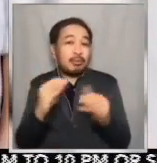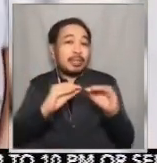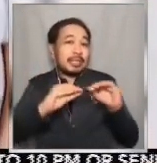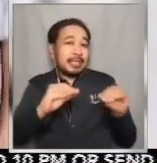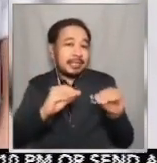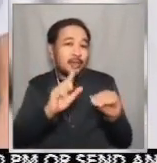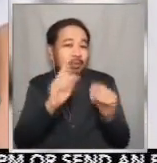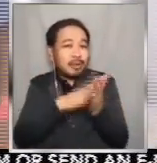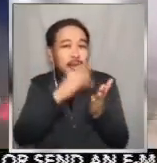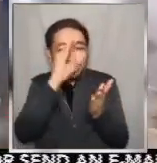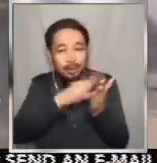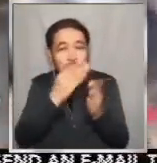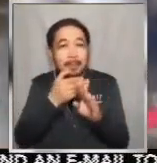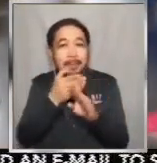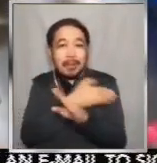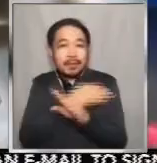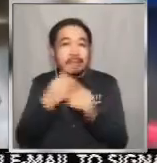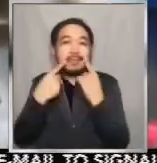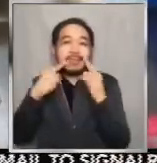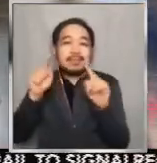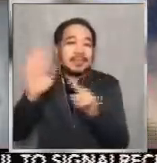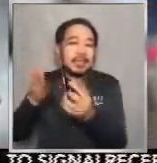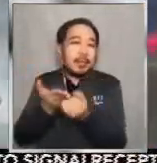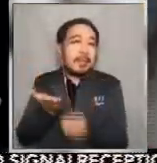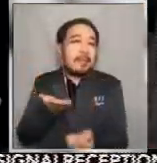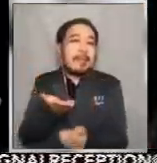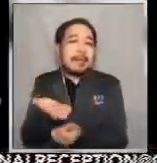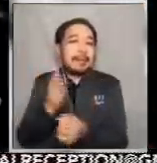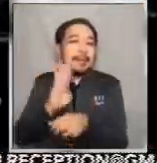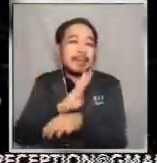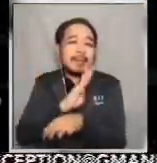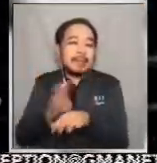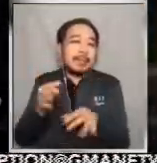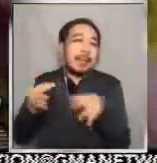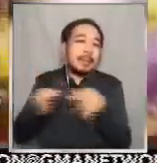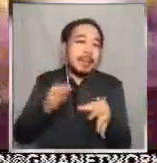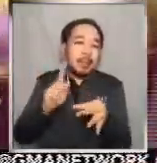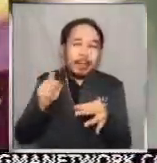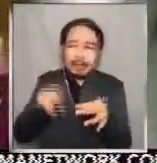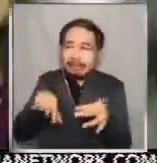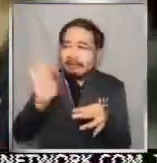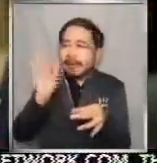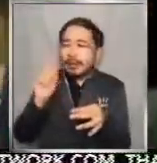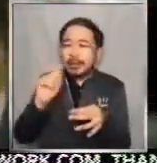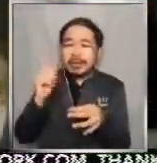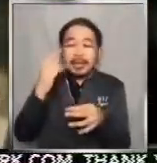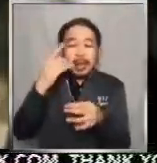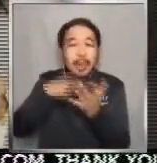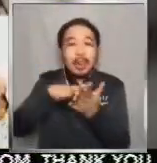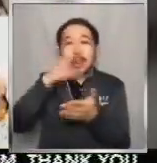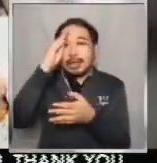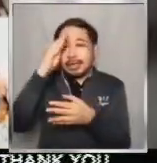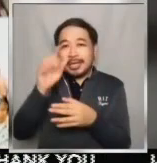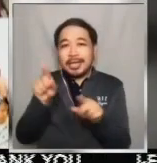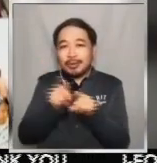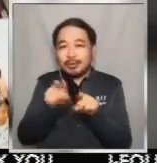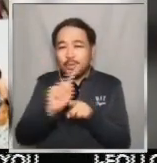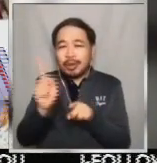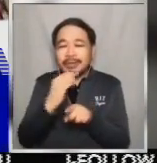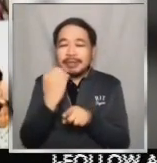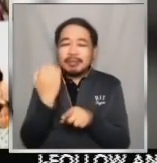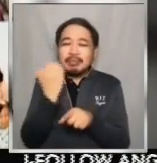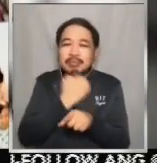matagumpay ang kanyang baking business. Ikukwento niya ang mga discoveries at kanyang mga naging epic fail bago